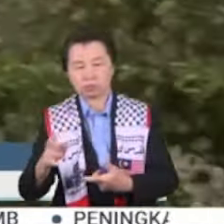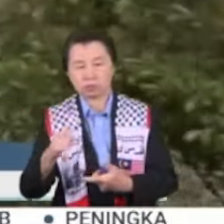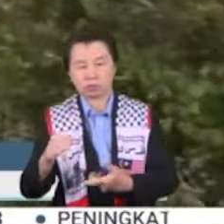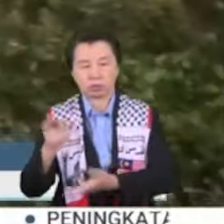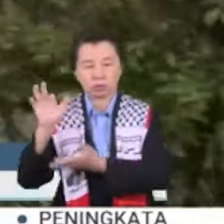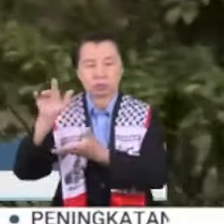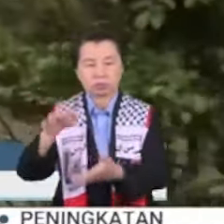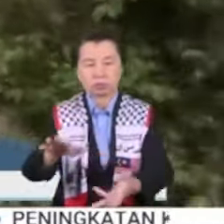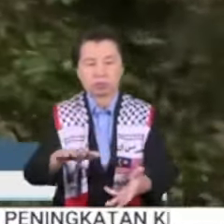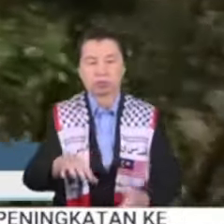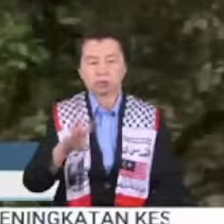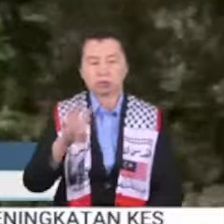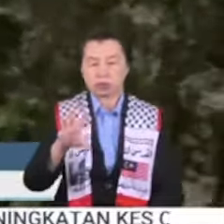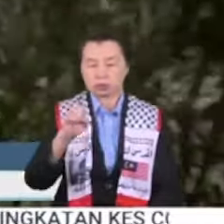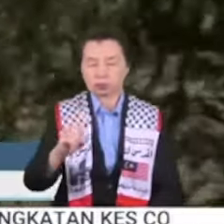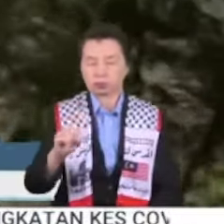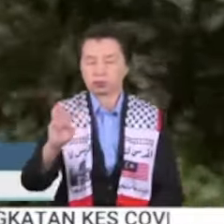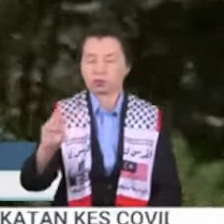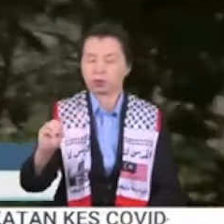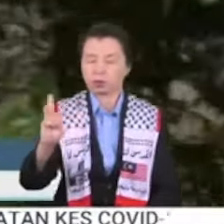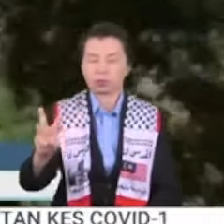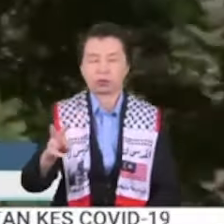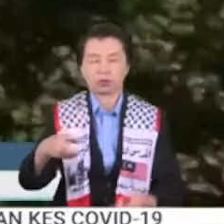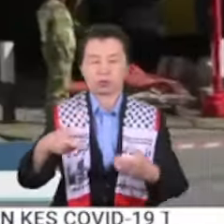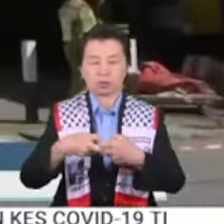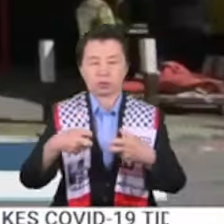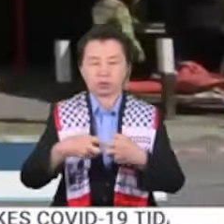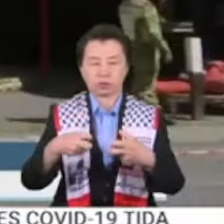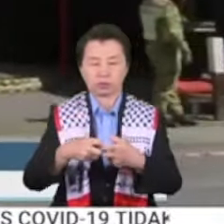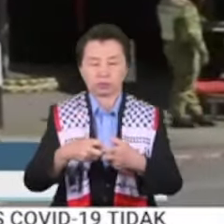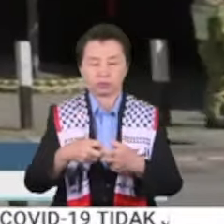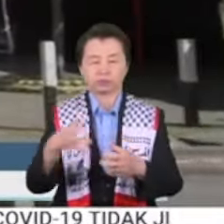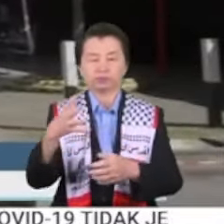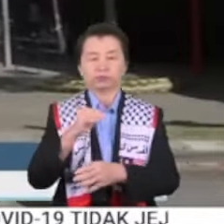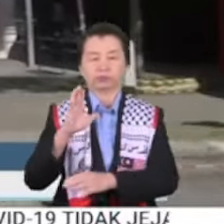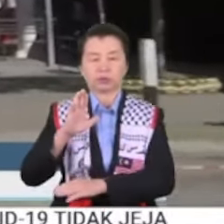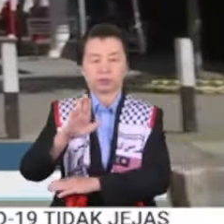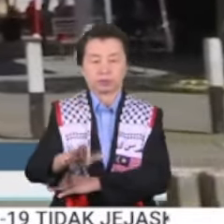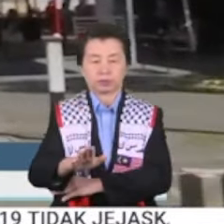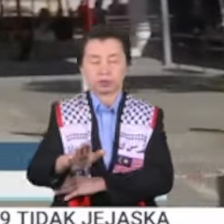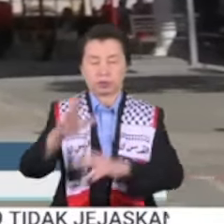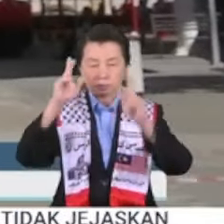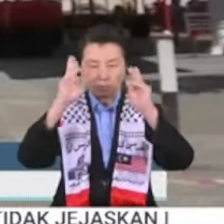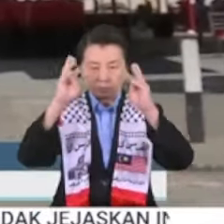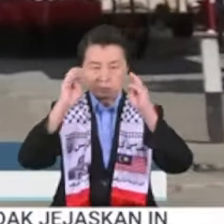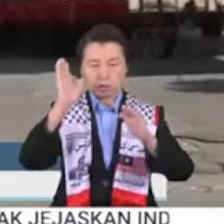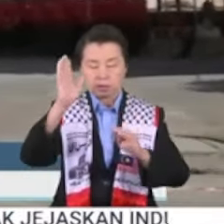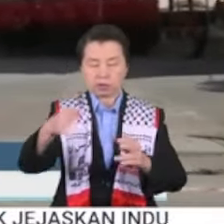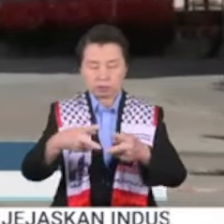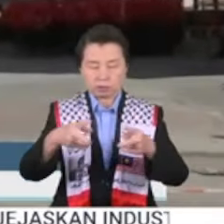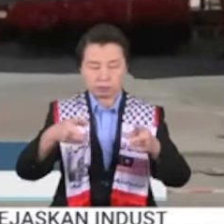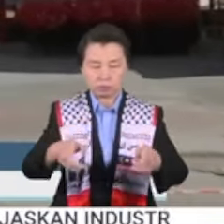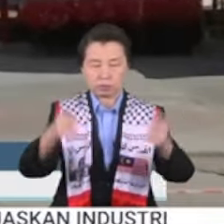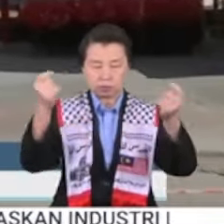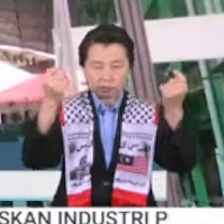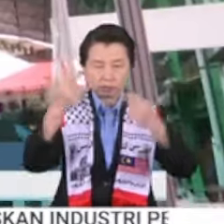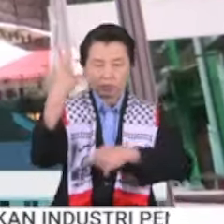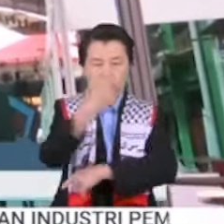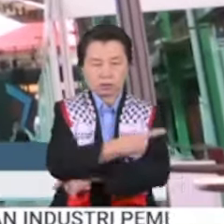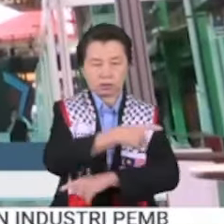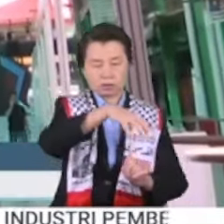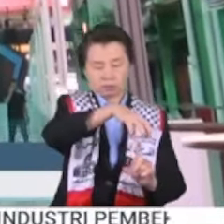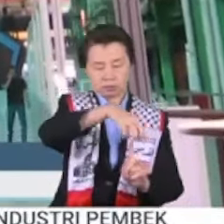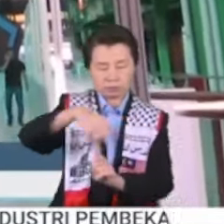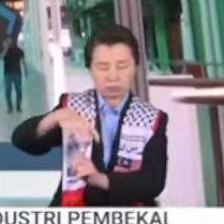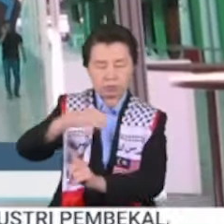yang membekalkan 40 MW elektrik. Pada sebelah petang, Perdana Menteri akan merasmikan Karnival Hari